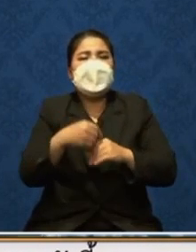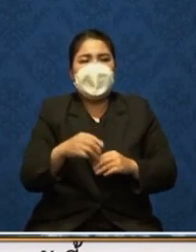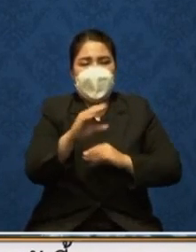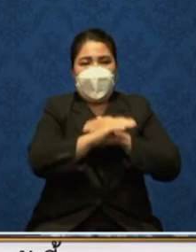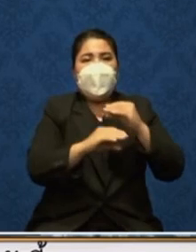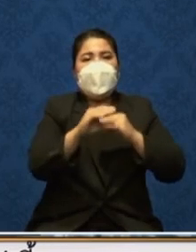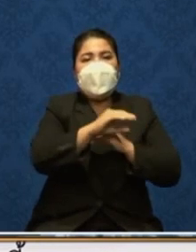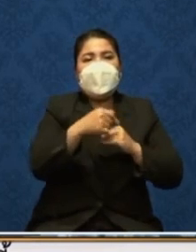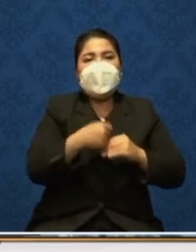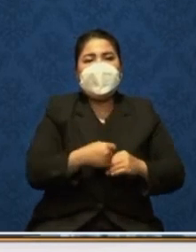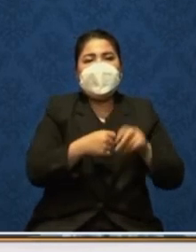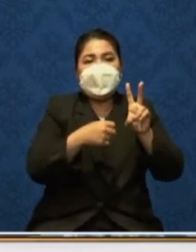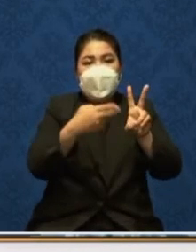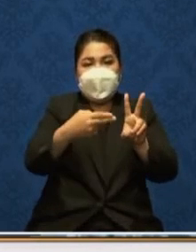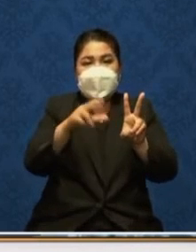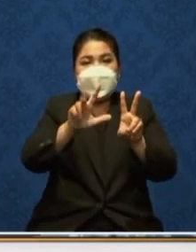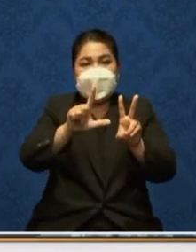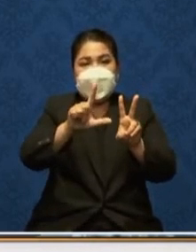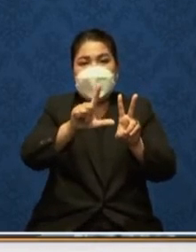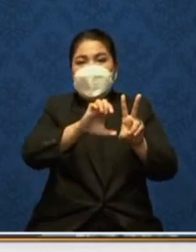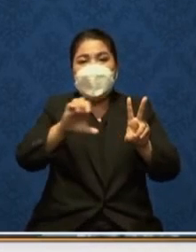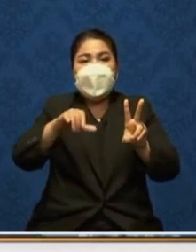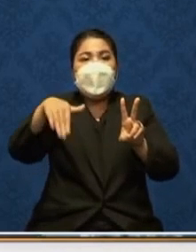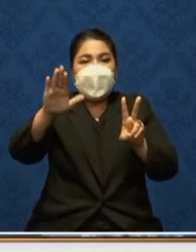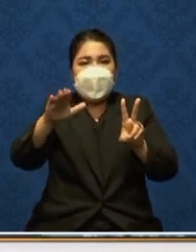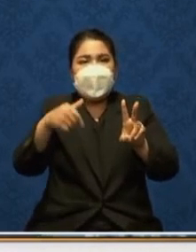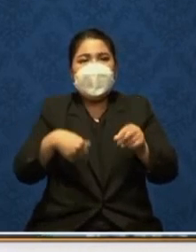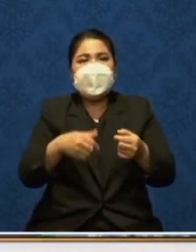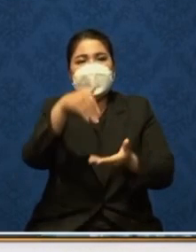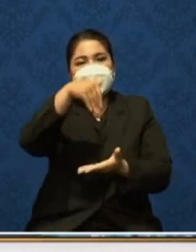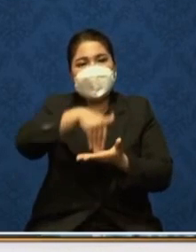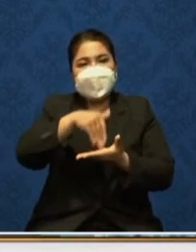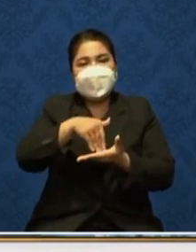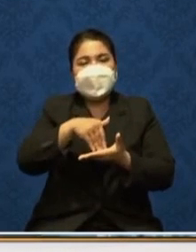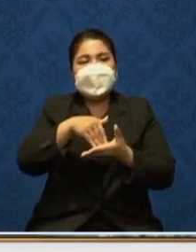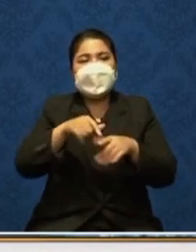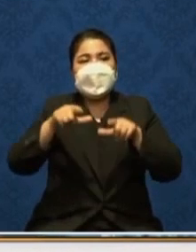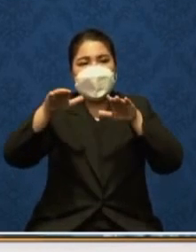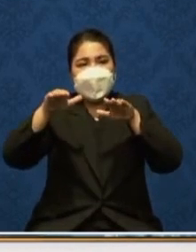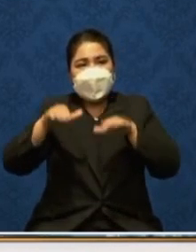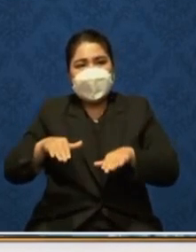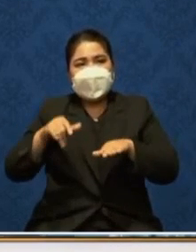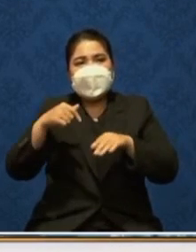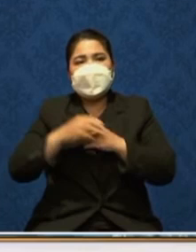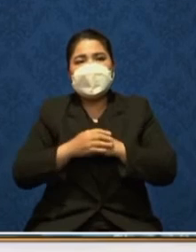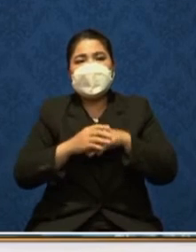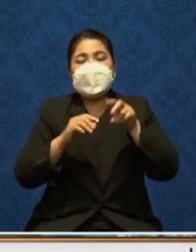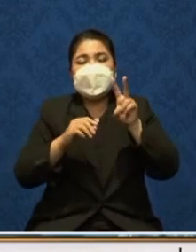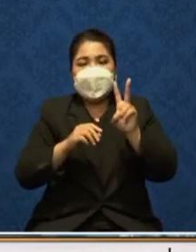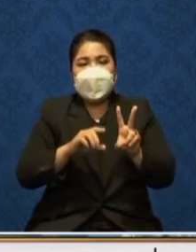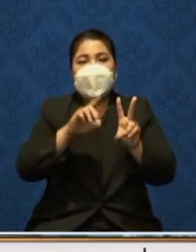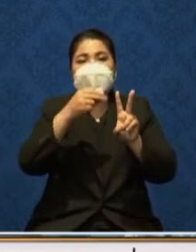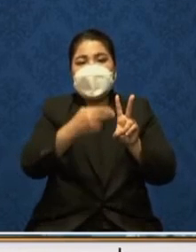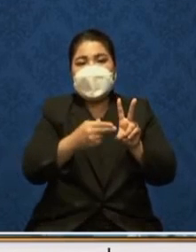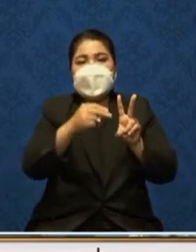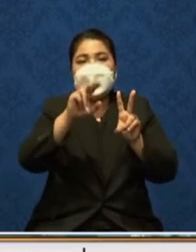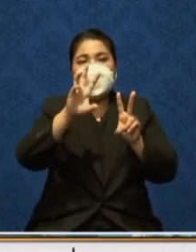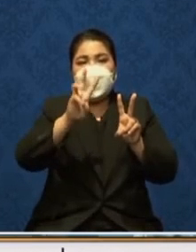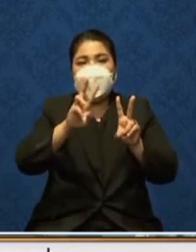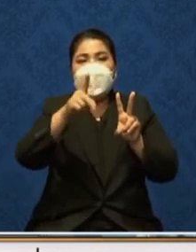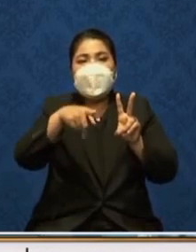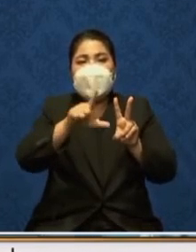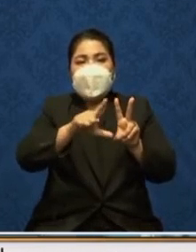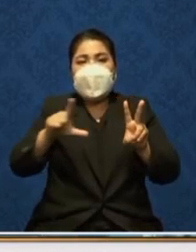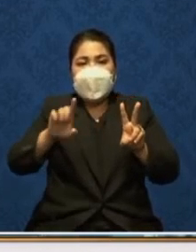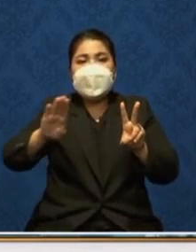้าโงการใหด spinalนี่ครรคากลาง นี่คอรรคาต่ำสุดน่วยเปล้านบาท 26000, ล้ Armรร